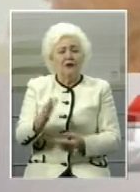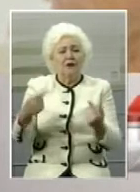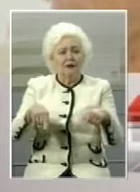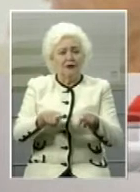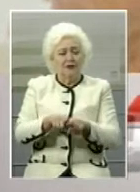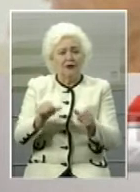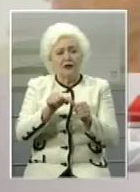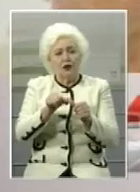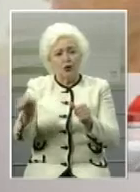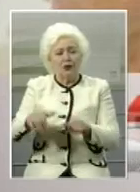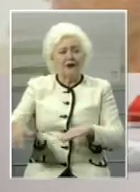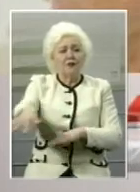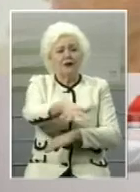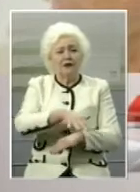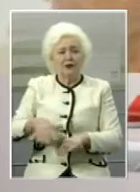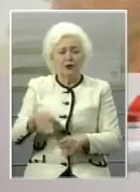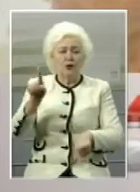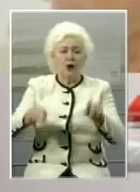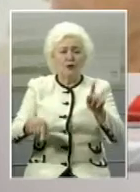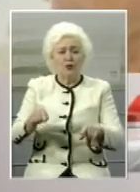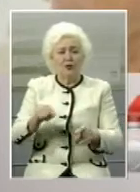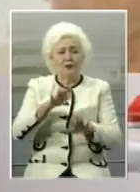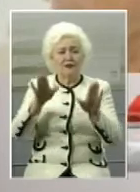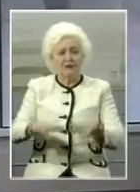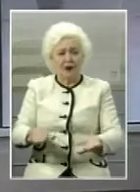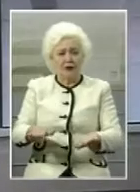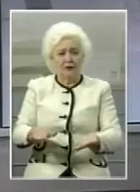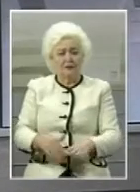якихось окремих регіонах або місцях.